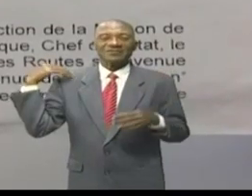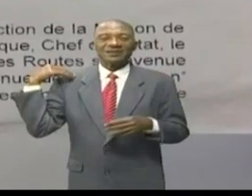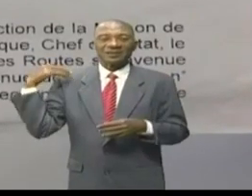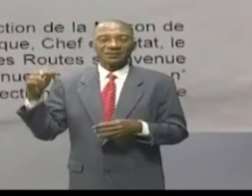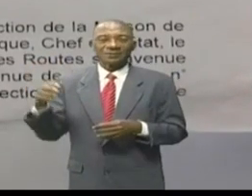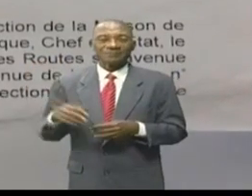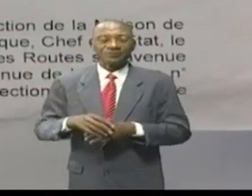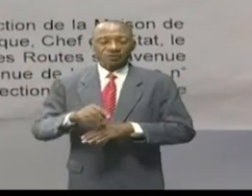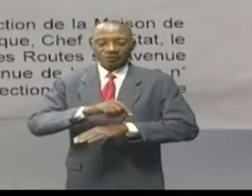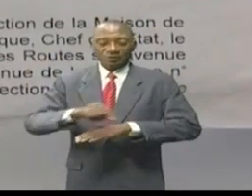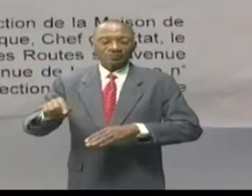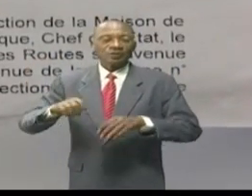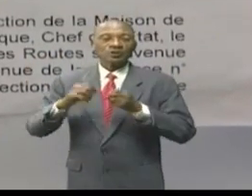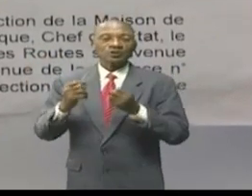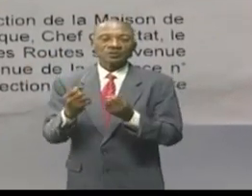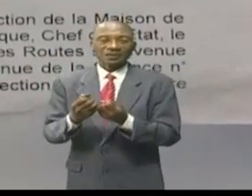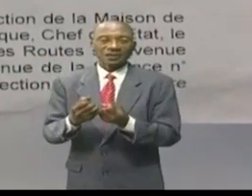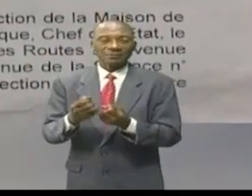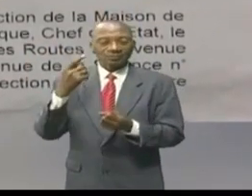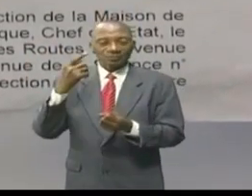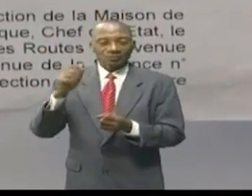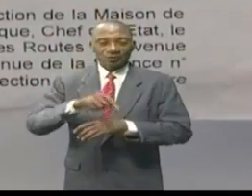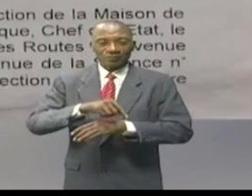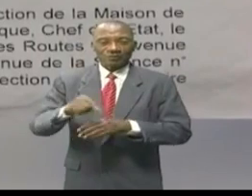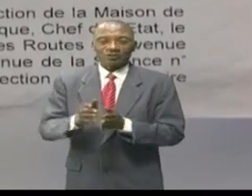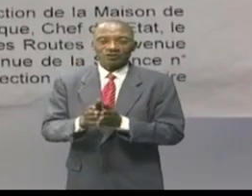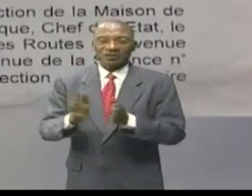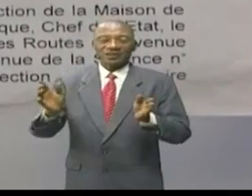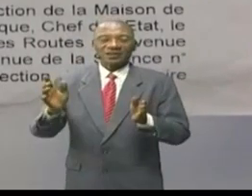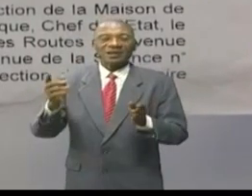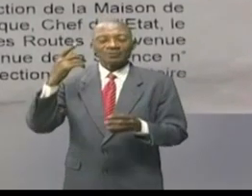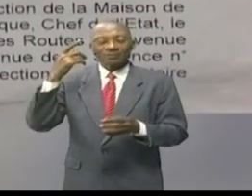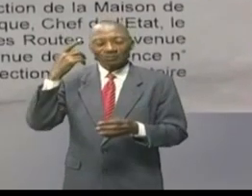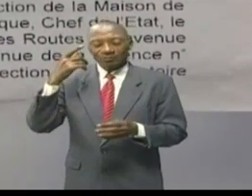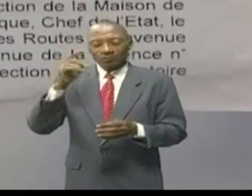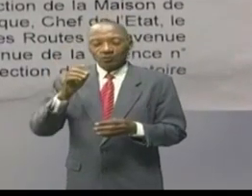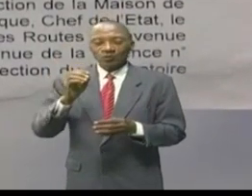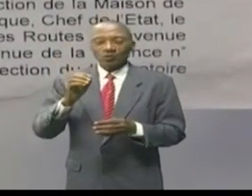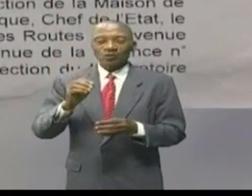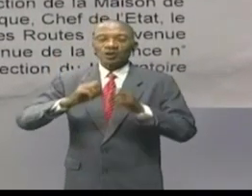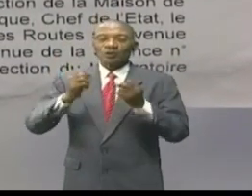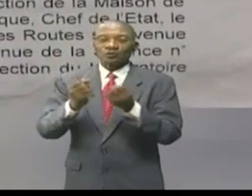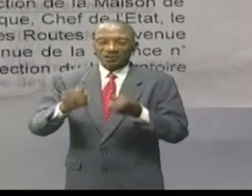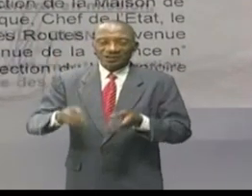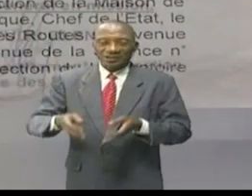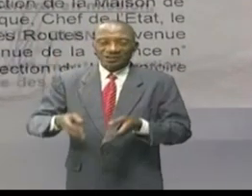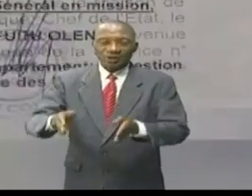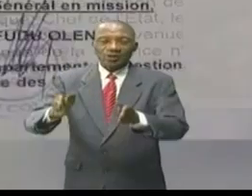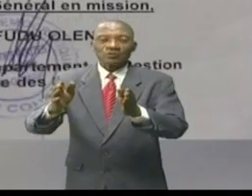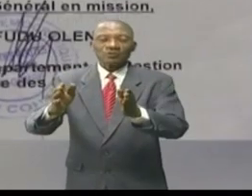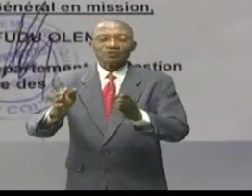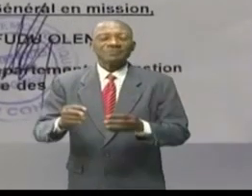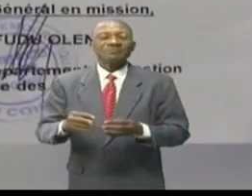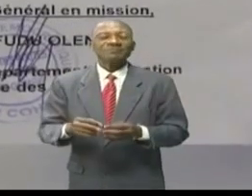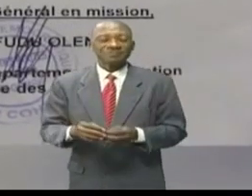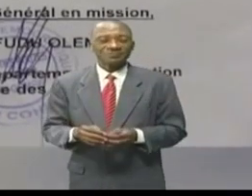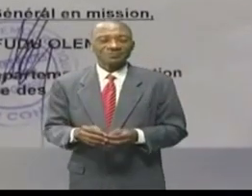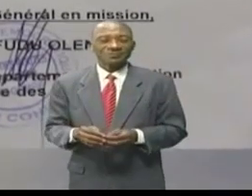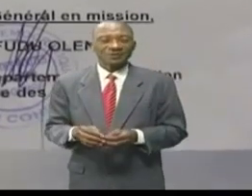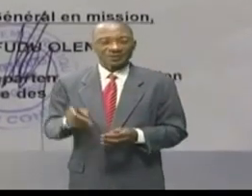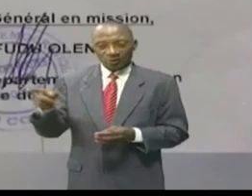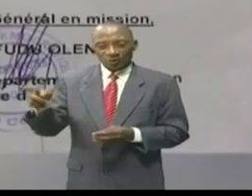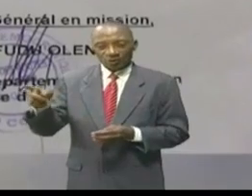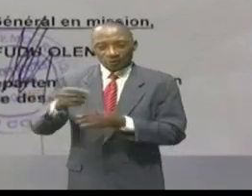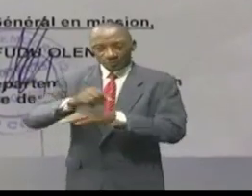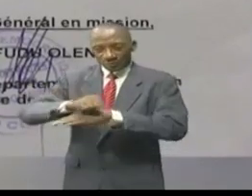siège social de la direction générale de l'Office des routes, 6 avenue Office des routes numéro 1, a été